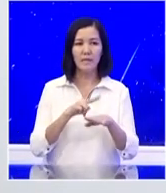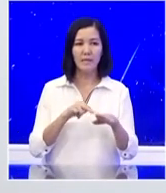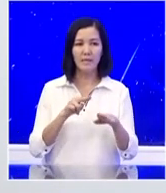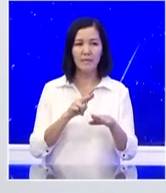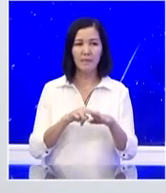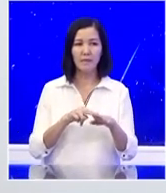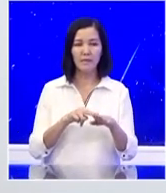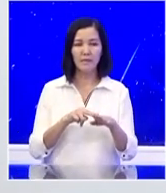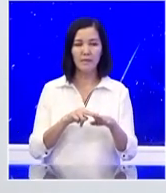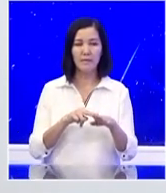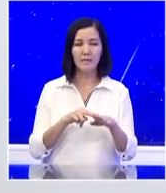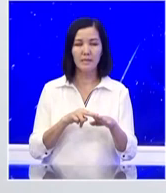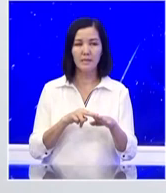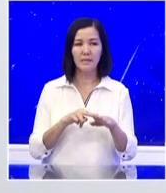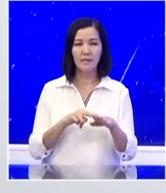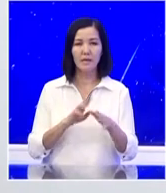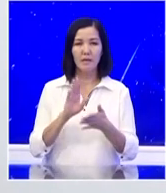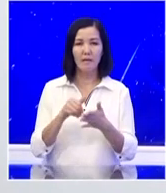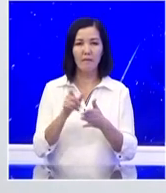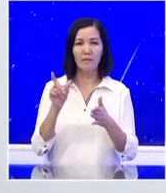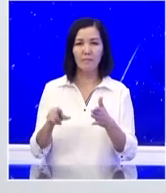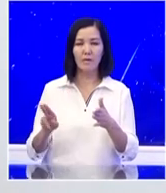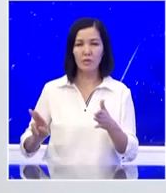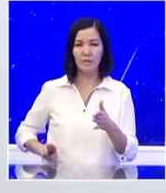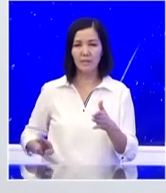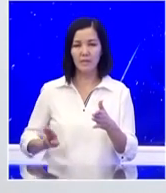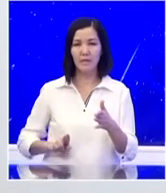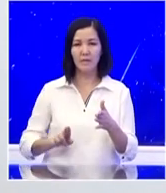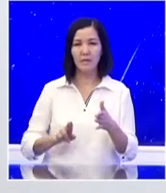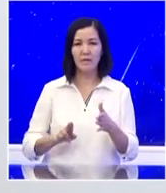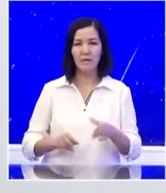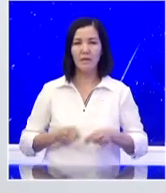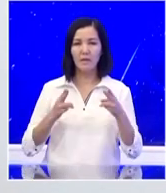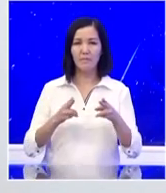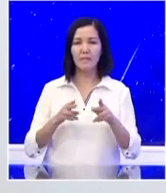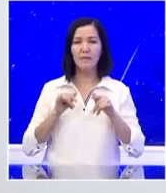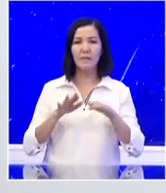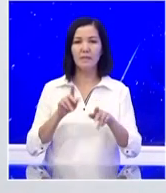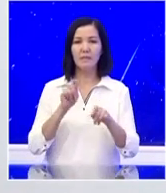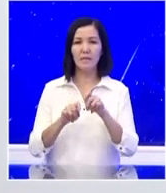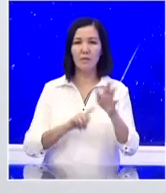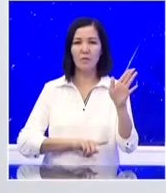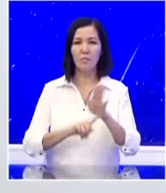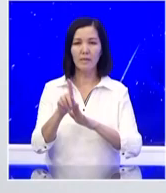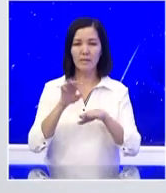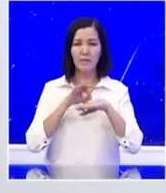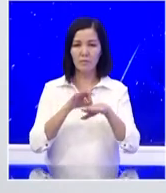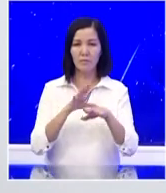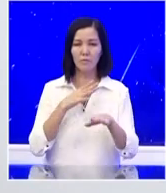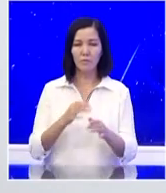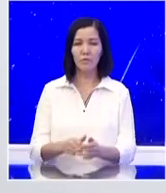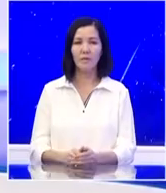инспекциясына және оның басшысына, бөлім басшысына қатысты қылмыстық іс тергеп тексеру жүргізілуде.